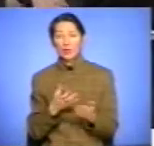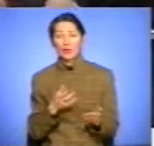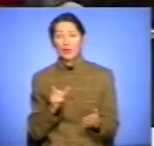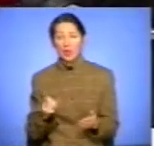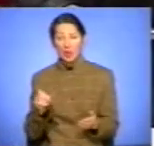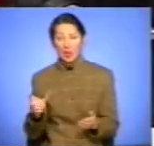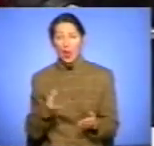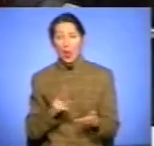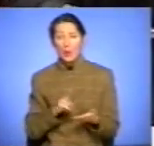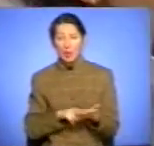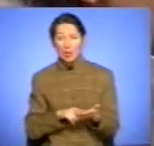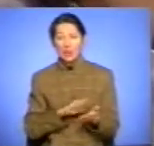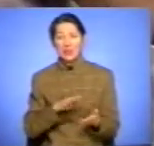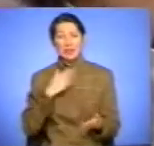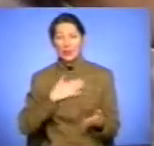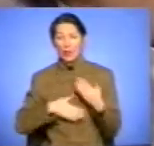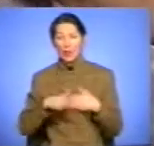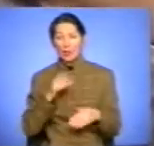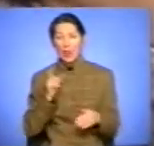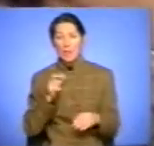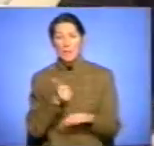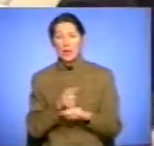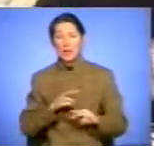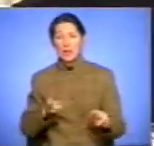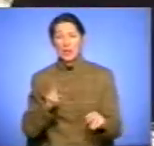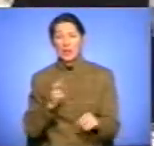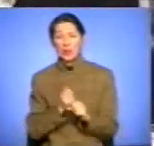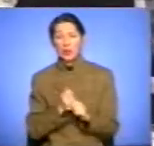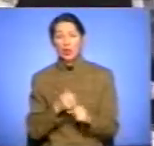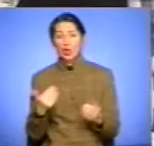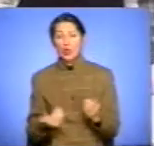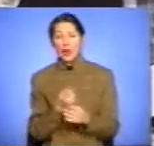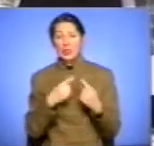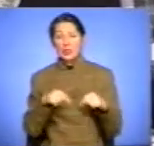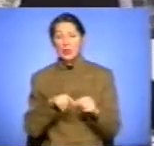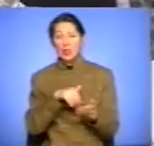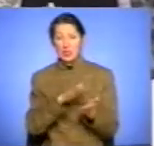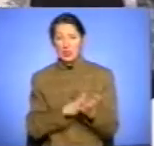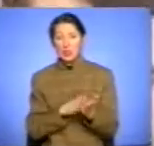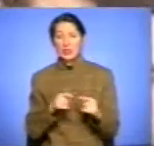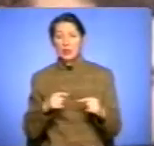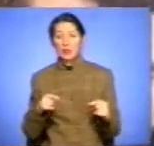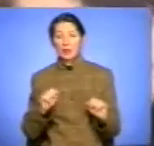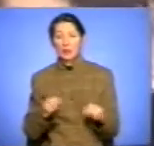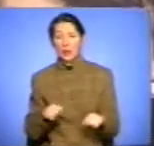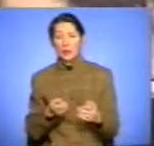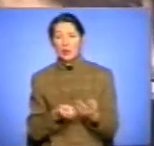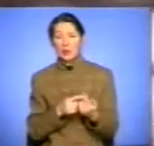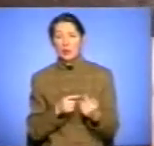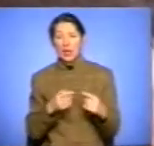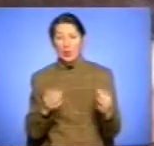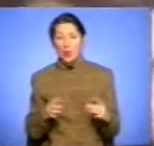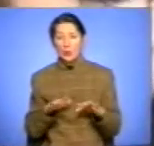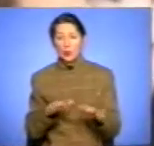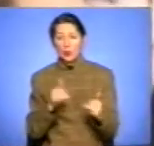невдо Прем'єр як працює Нова система реєстрації майнових прав замість кількох процедур під час купівлі-продажу нерухомості тепер існує